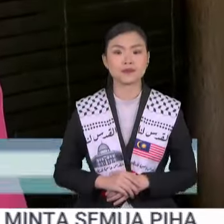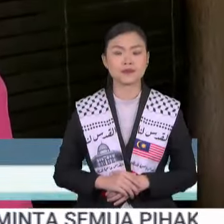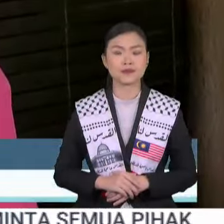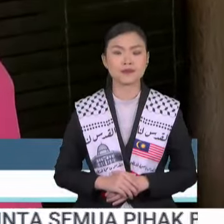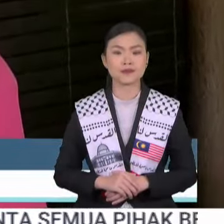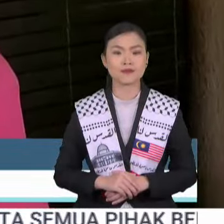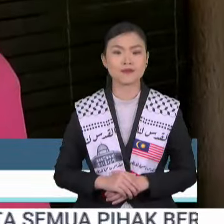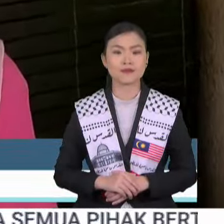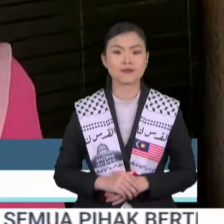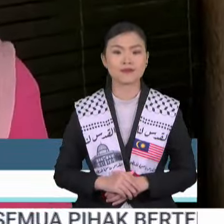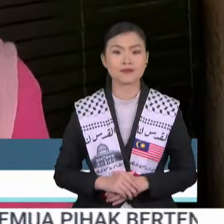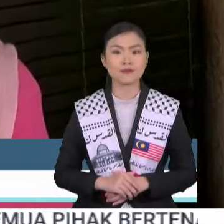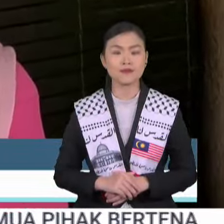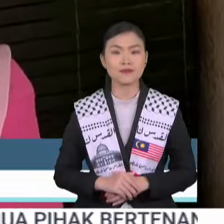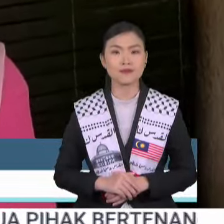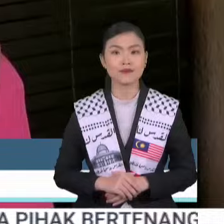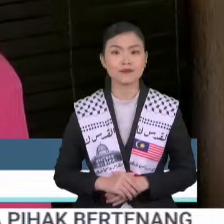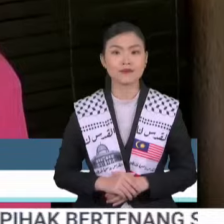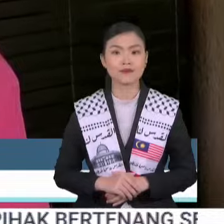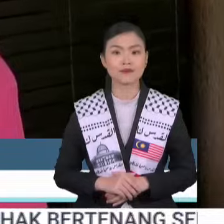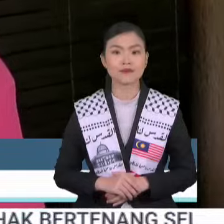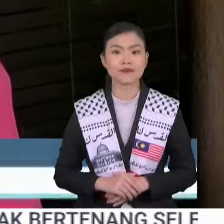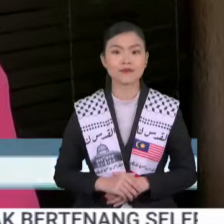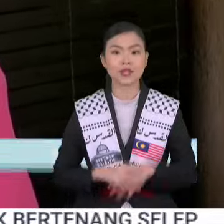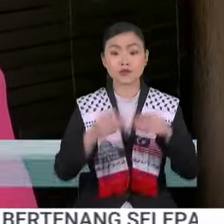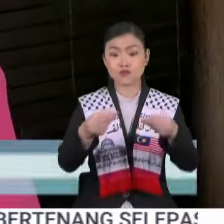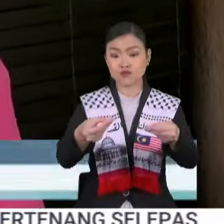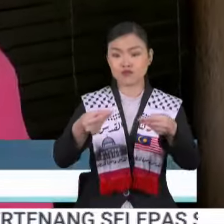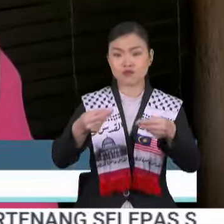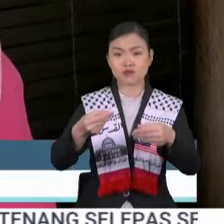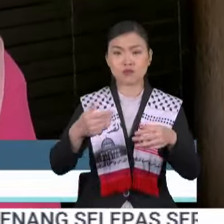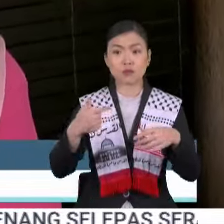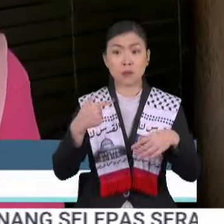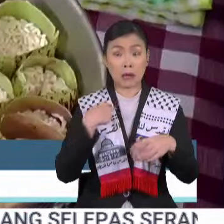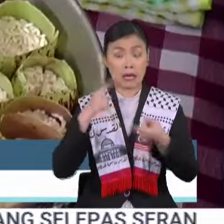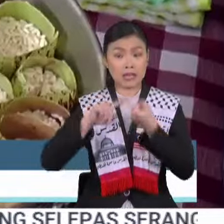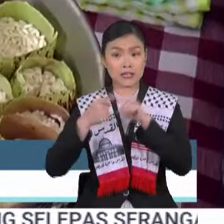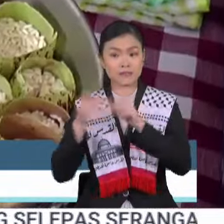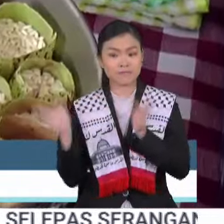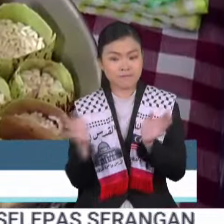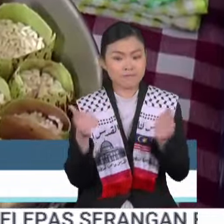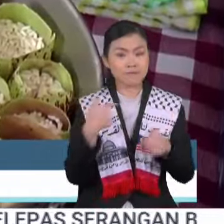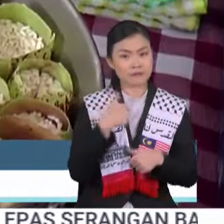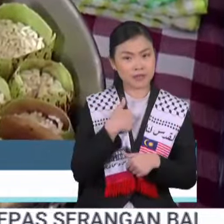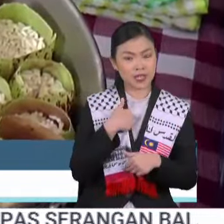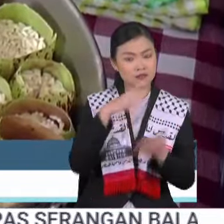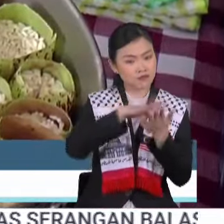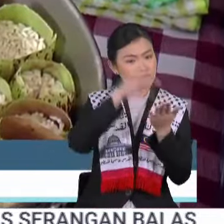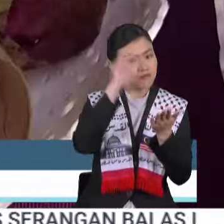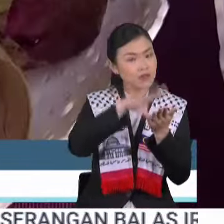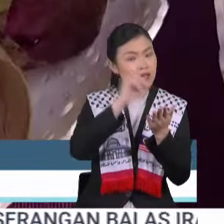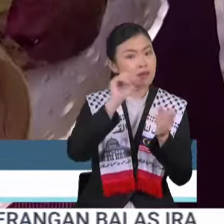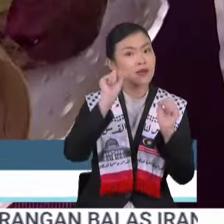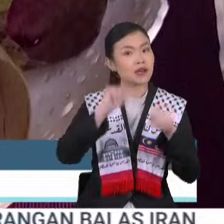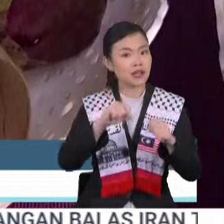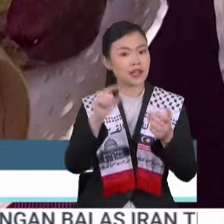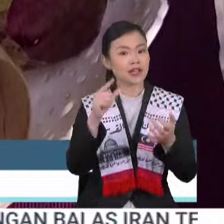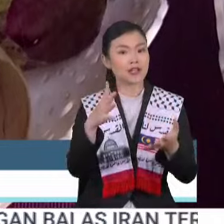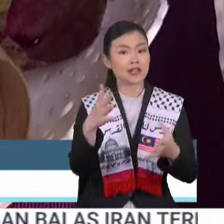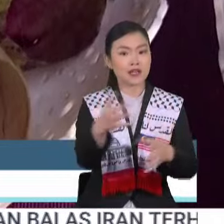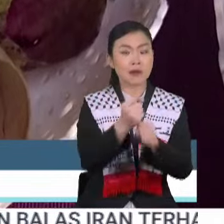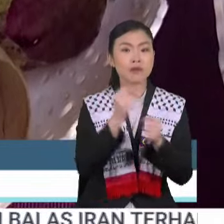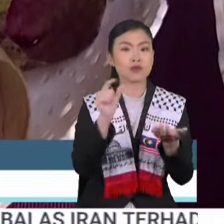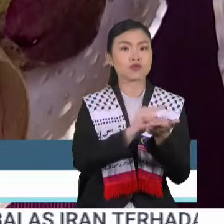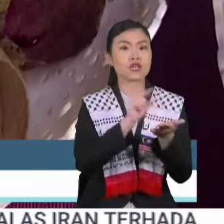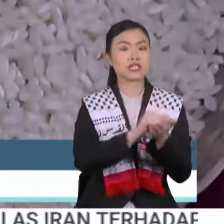Dia offer akak suruh belajar supaya akak boleh jana pendapatan. Okey. 2018 akak